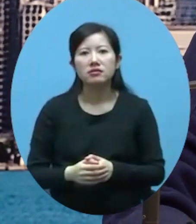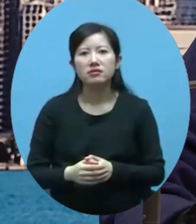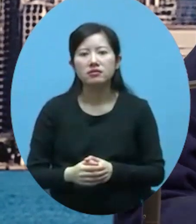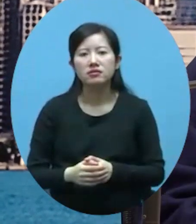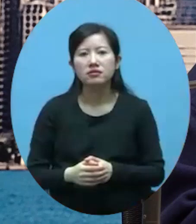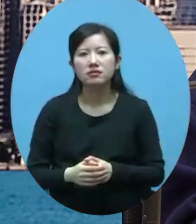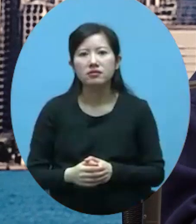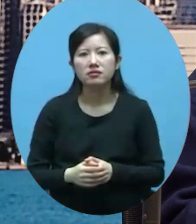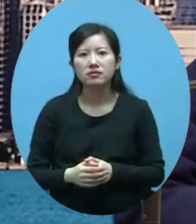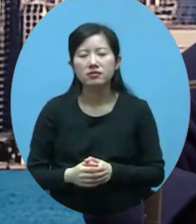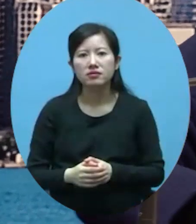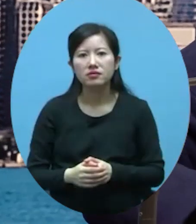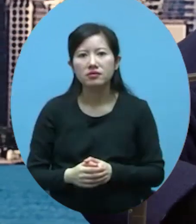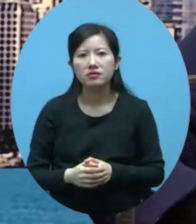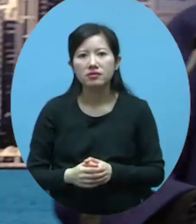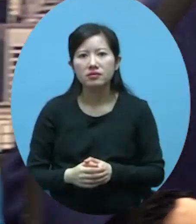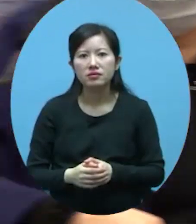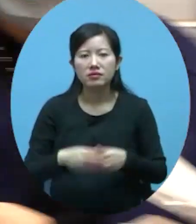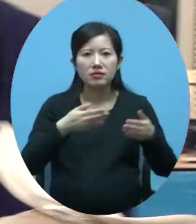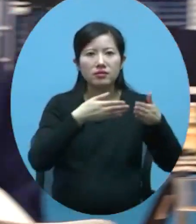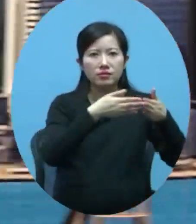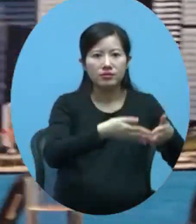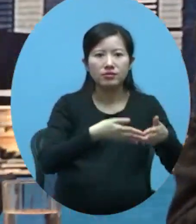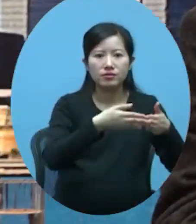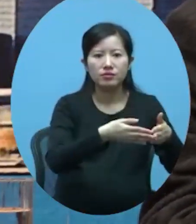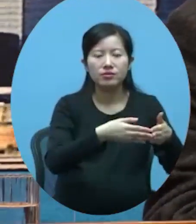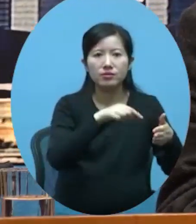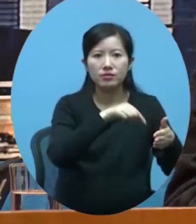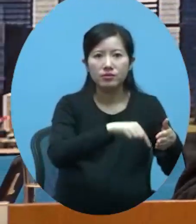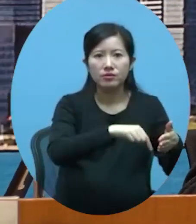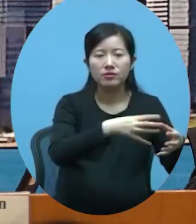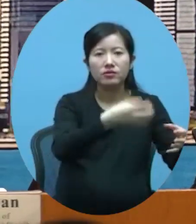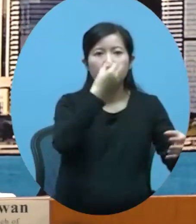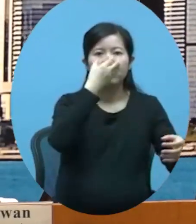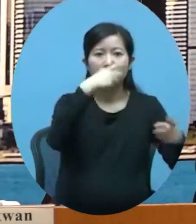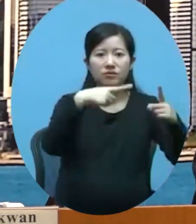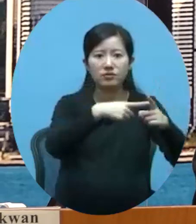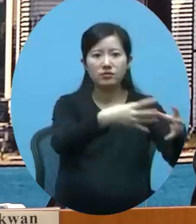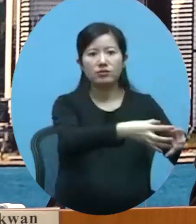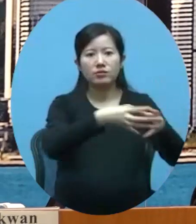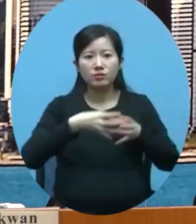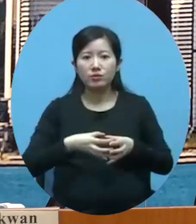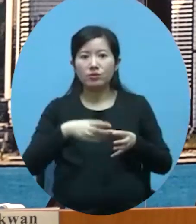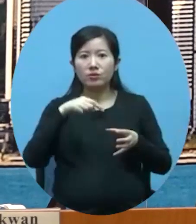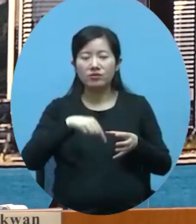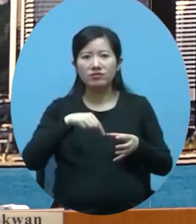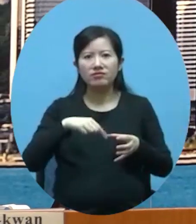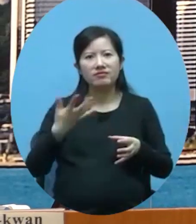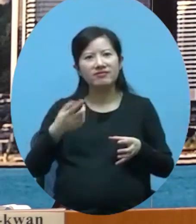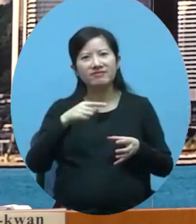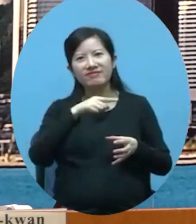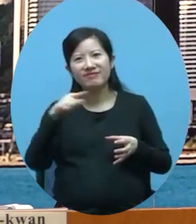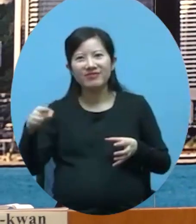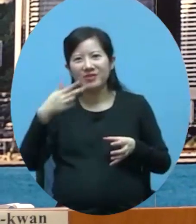關於鑽石公主號會回來的香港人其實我想是沒有人可以很準確的預測